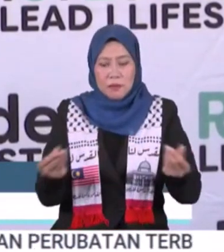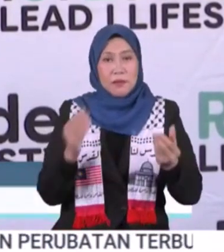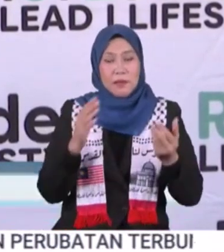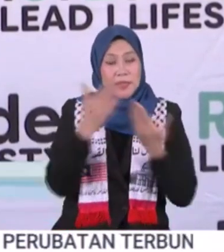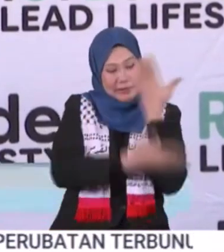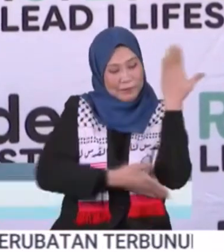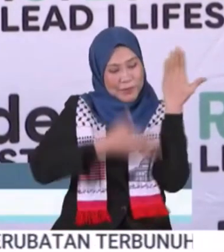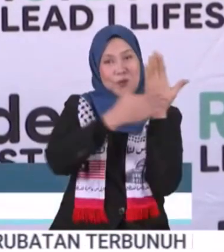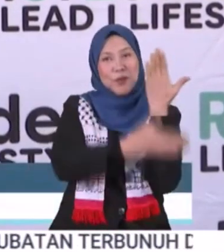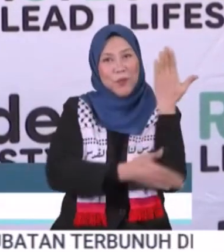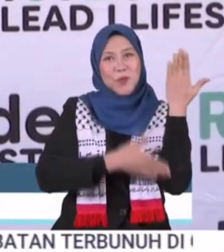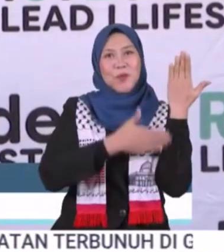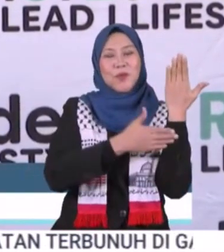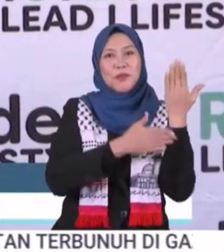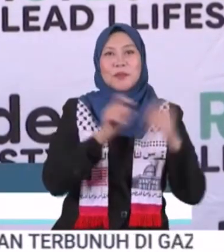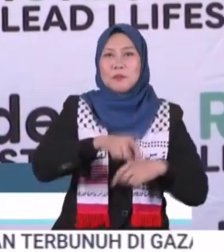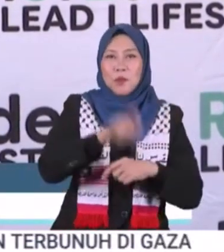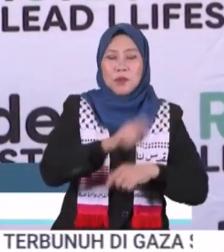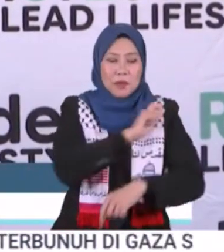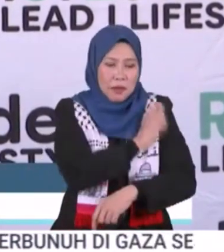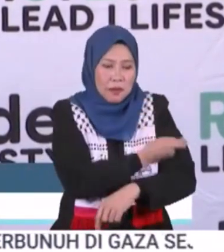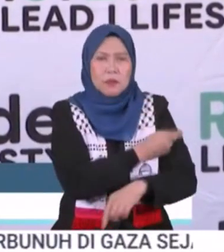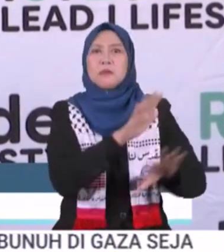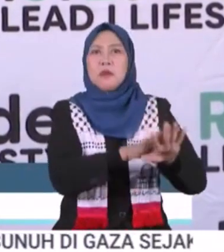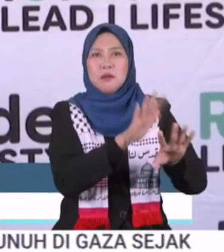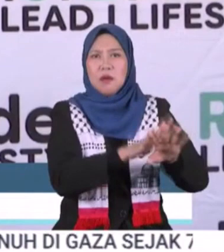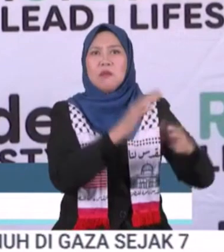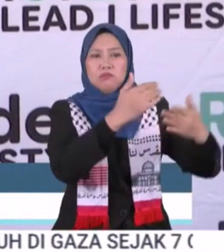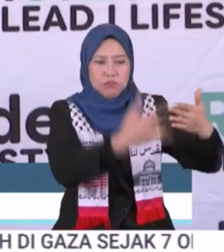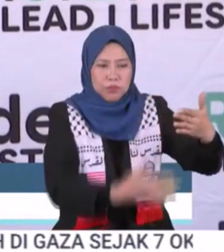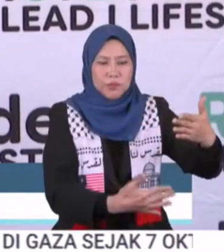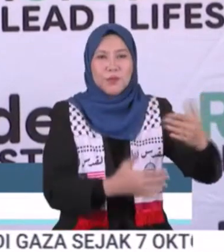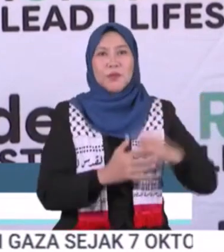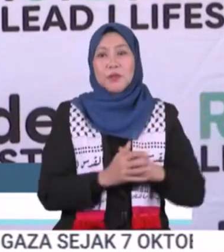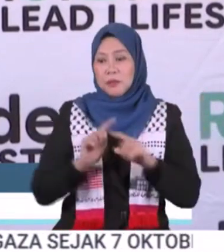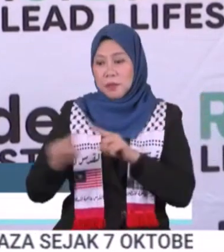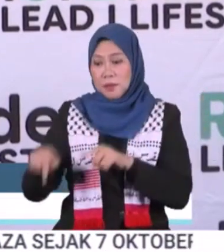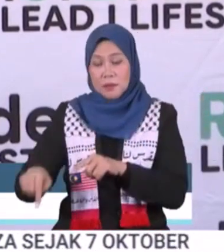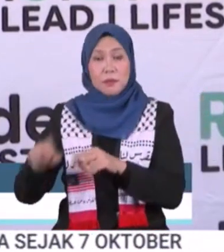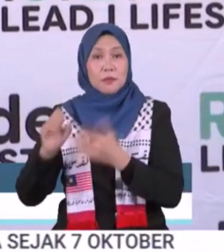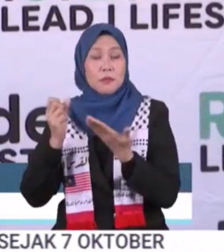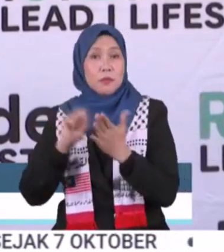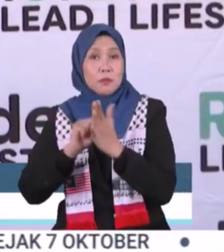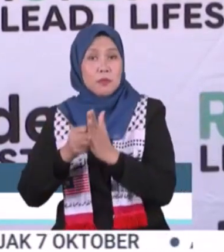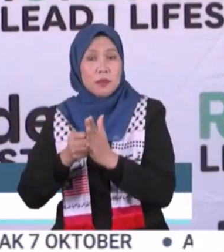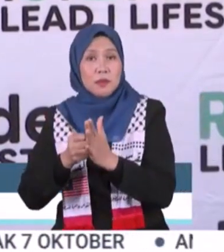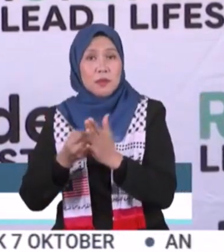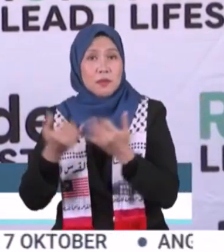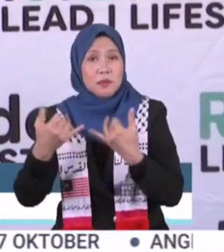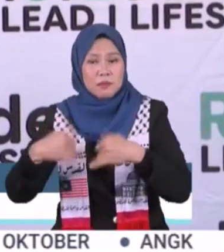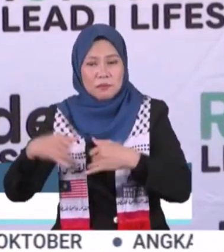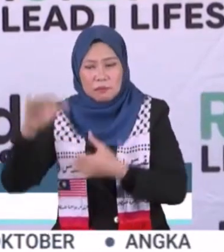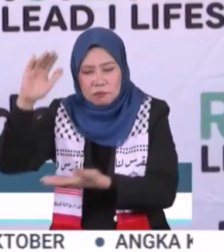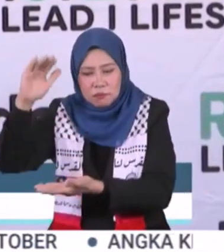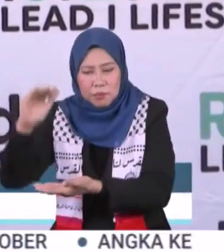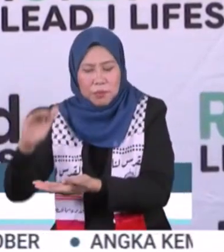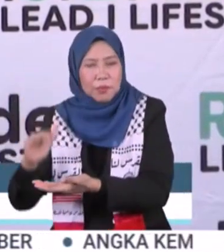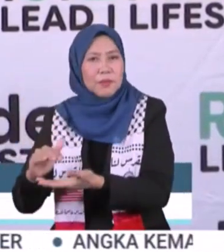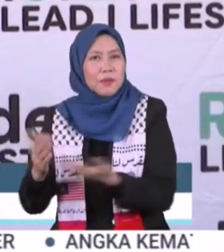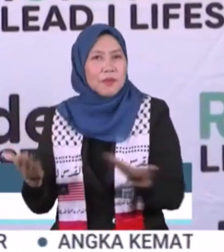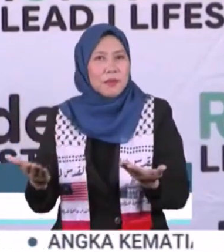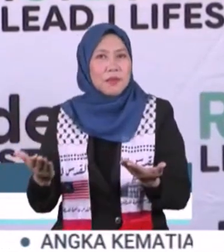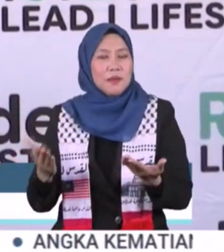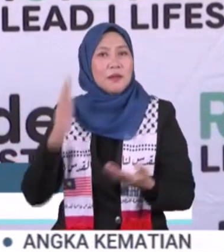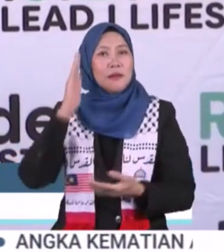semenanjung, keperluan tenaga begitu banyak. Tetapi sumber kita mungkin makin kurang.